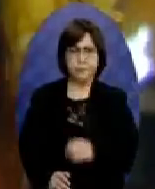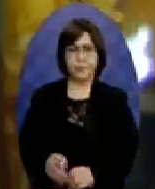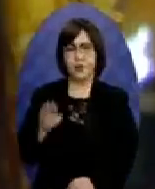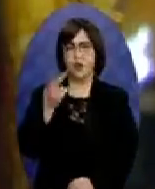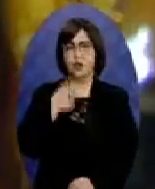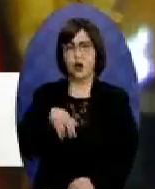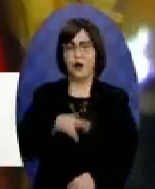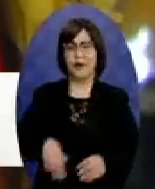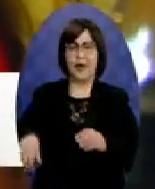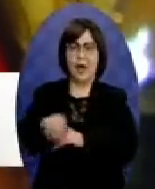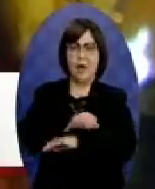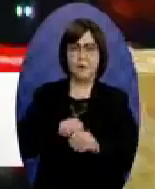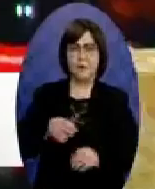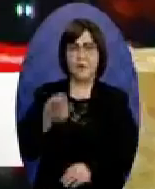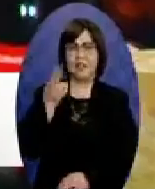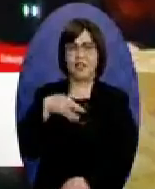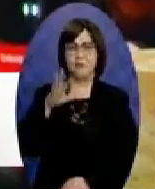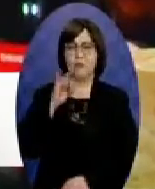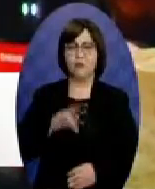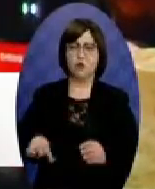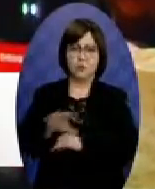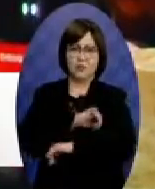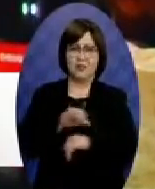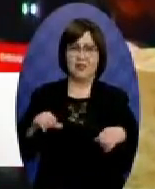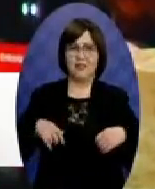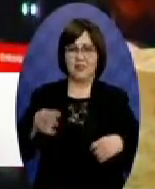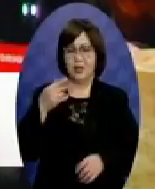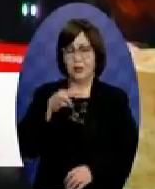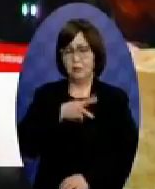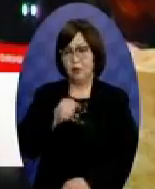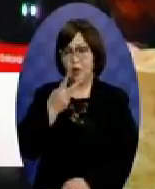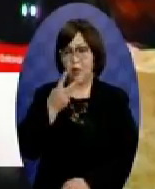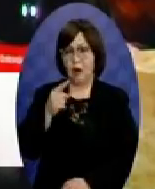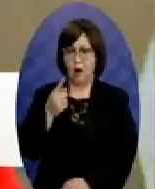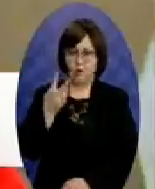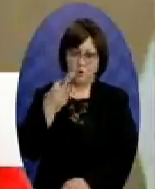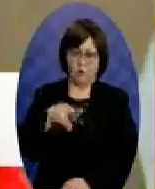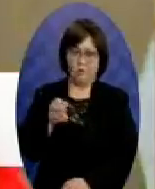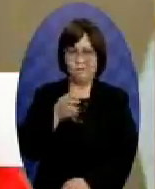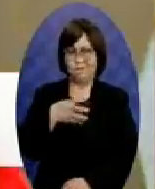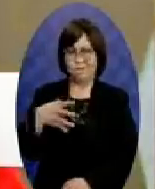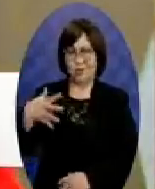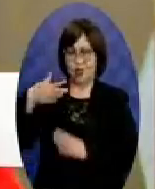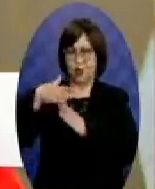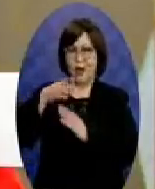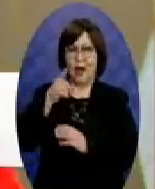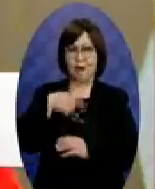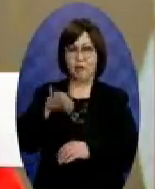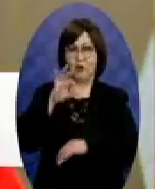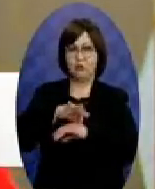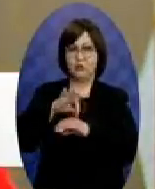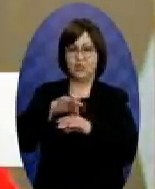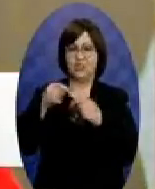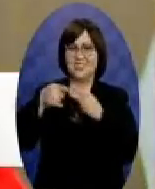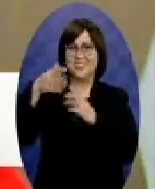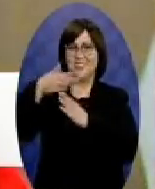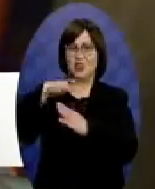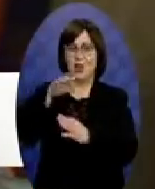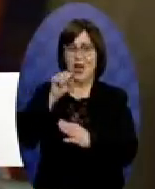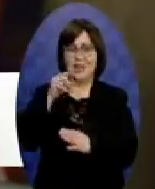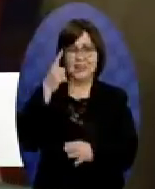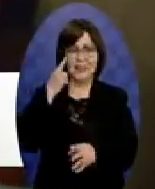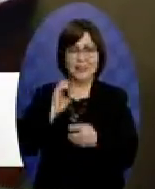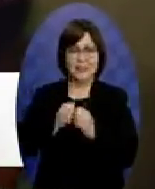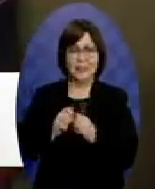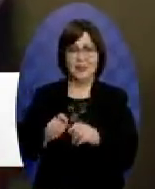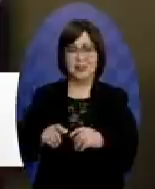Дорнод аймгийн Ташбалбар сумын иргэн Дэлгэр маа 2013 онд Хавдрын эсрэг аян тус аймагт хэрэгжиж байх үеэр санаандгүй явж байгаад үйлчлэг